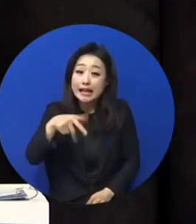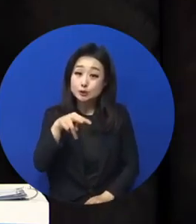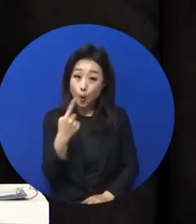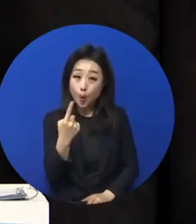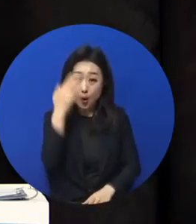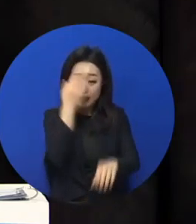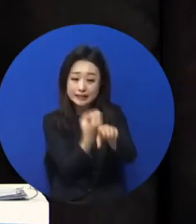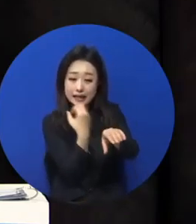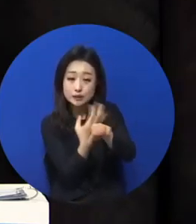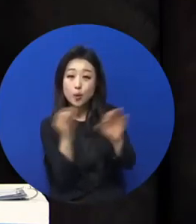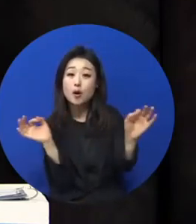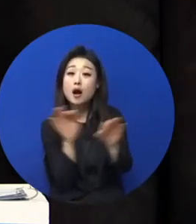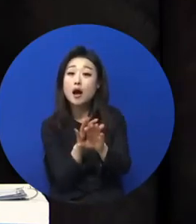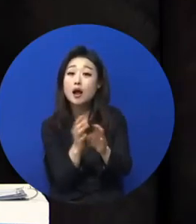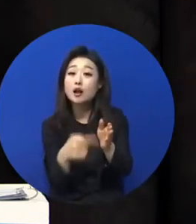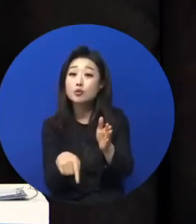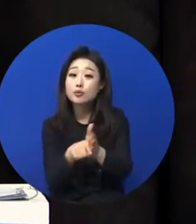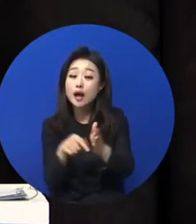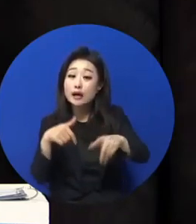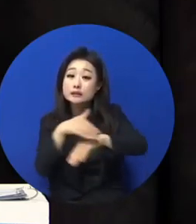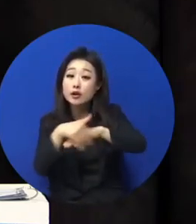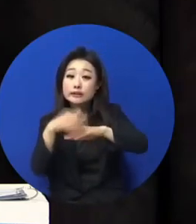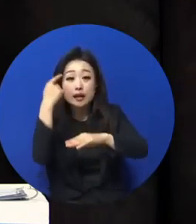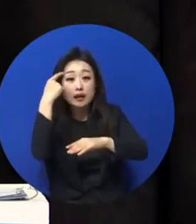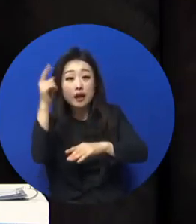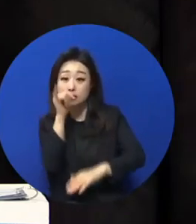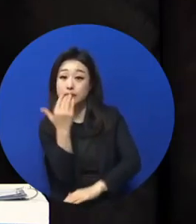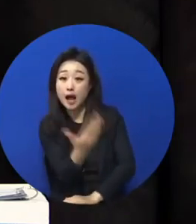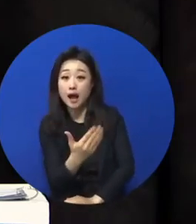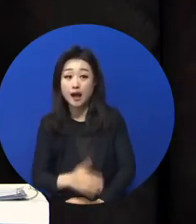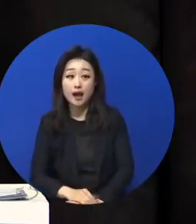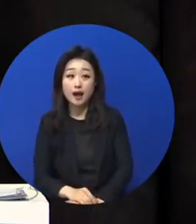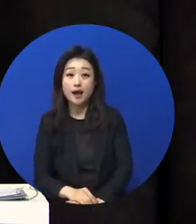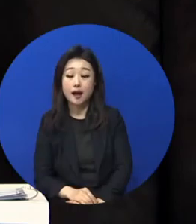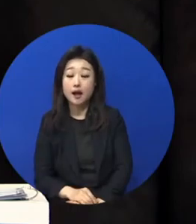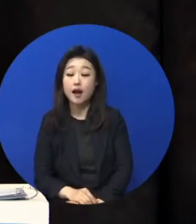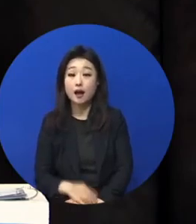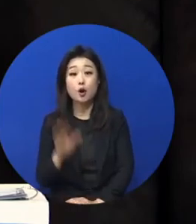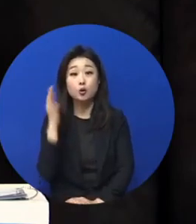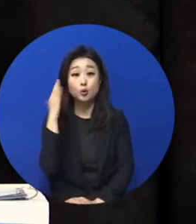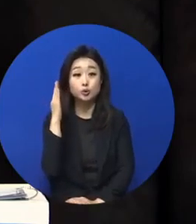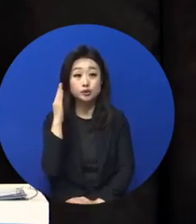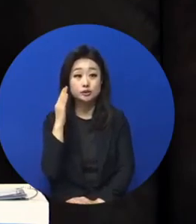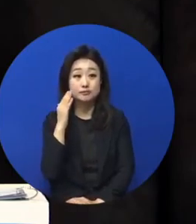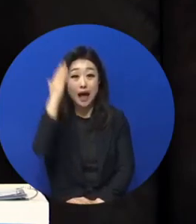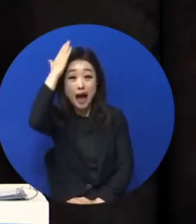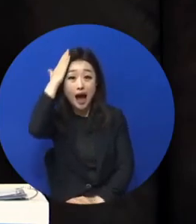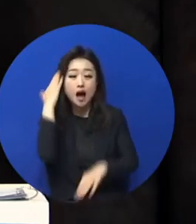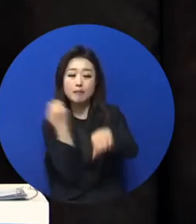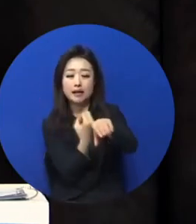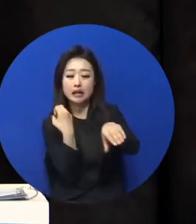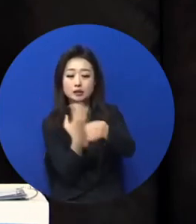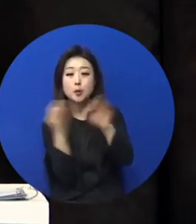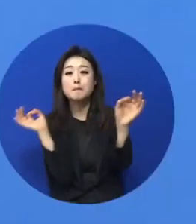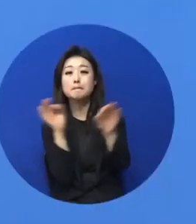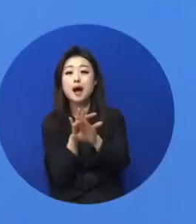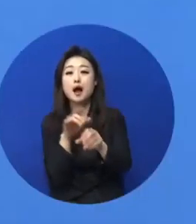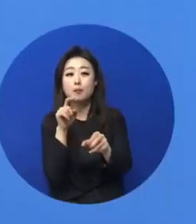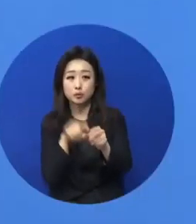앞당기기 위한 후보님의 정책 대안은 무엇입니까? 요즘 이제 시대가 탄소 제로 시대인데 답변해 주시겠습니까?